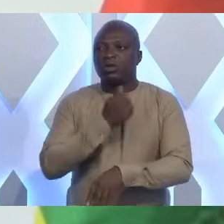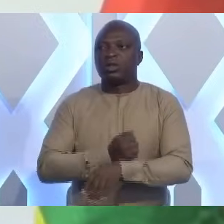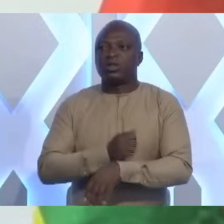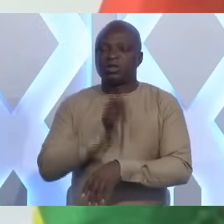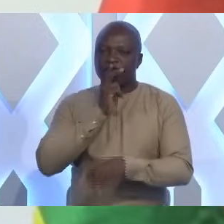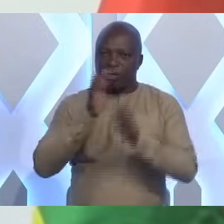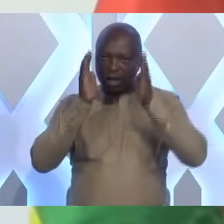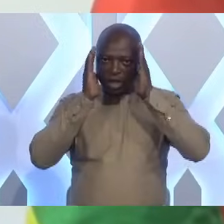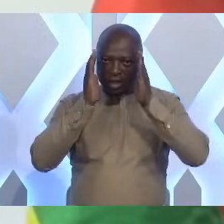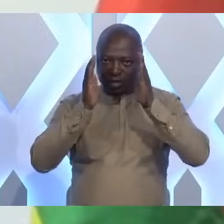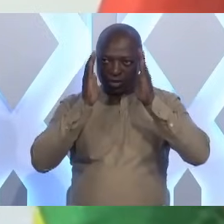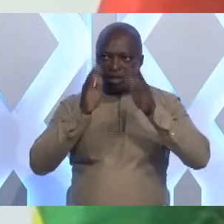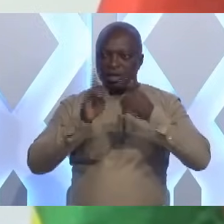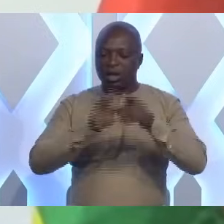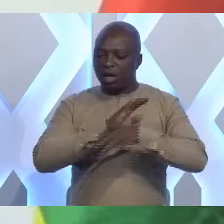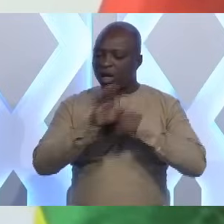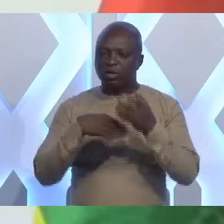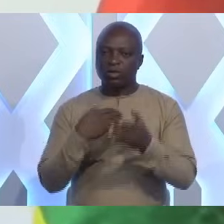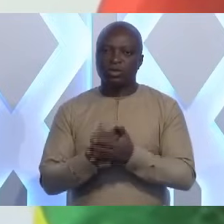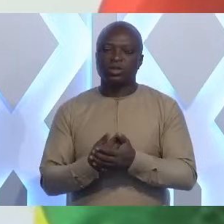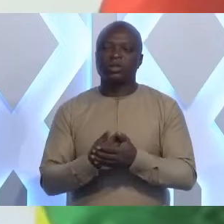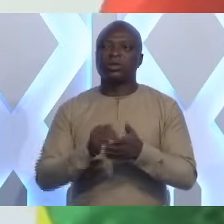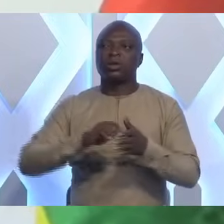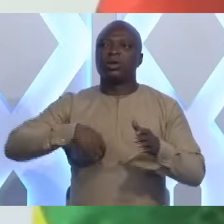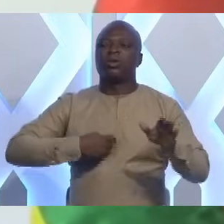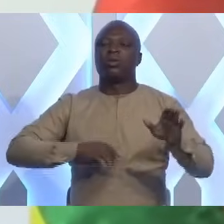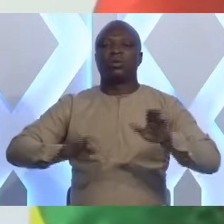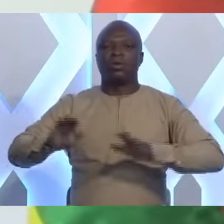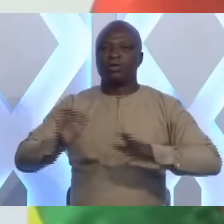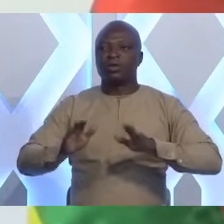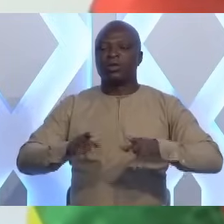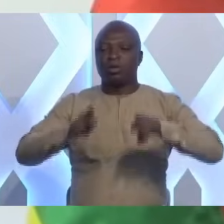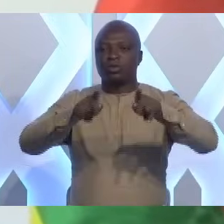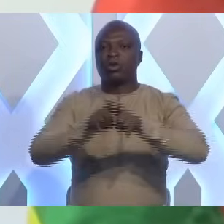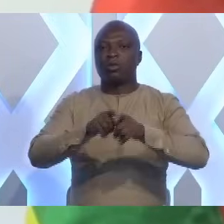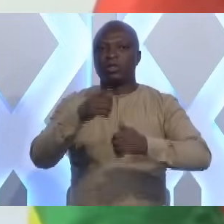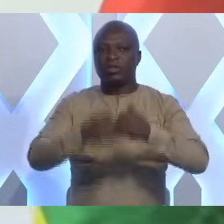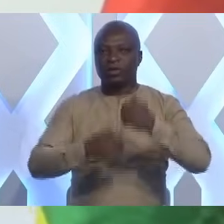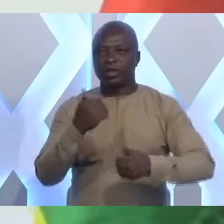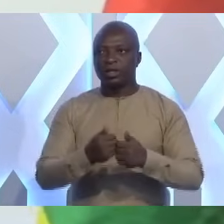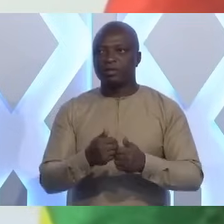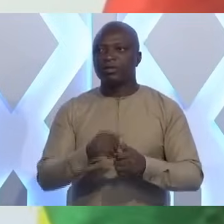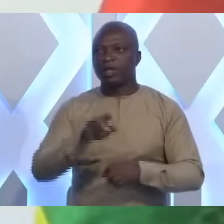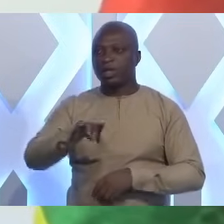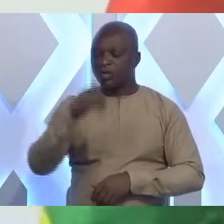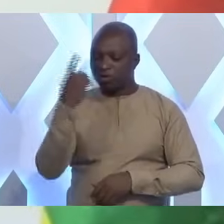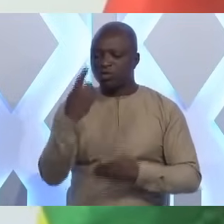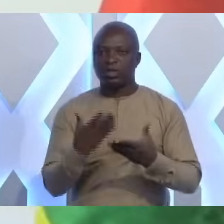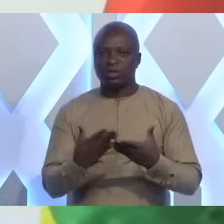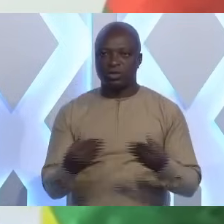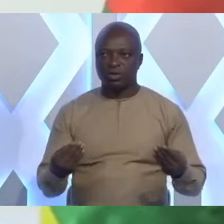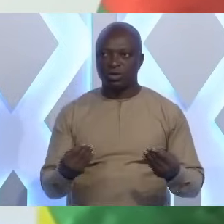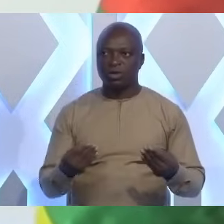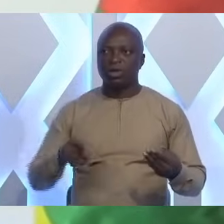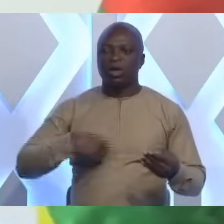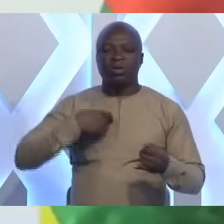attentionnées à tout ce que nous leur posons comme difficultés et ils trouvent toujours des solutions. Et nous ne